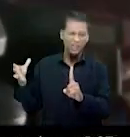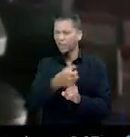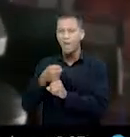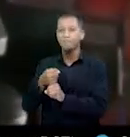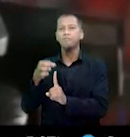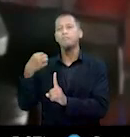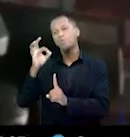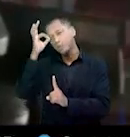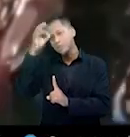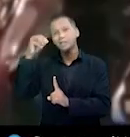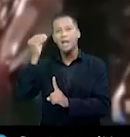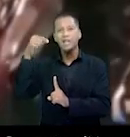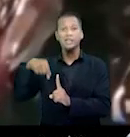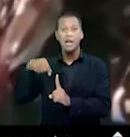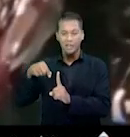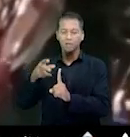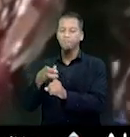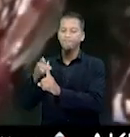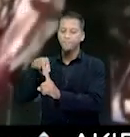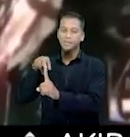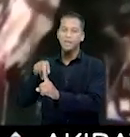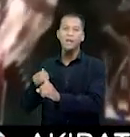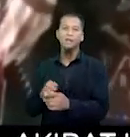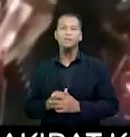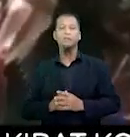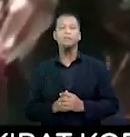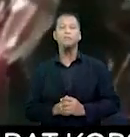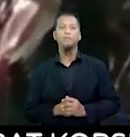untuk pemeriksaan. Dari Jakarta, Sofyan Firdaus, iNews melaporkan.